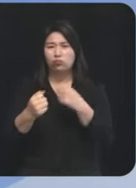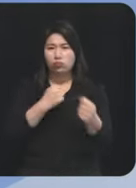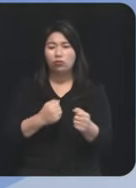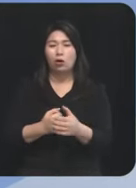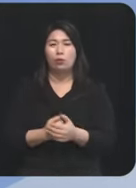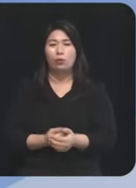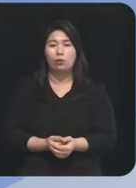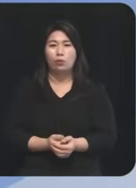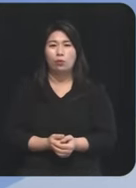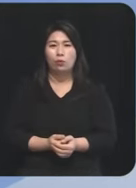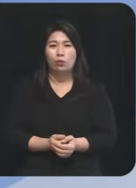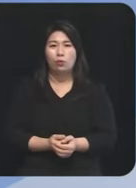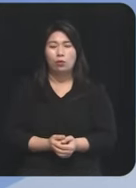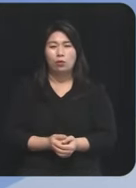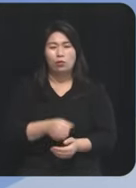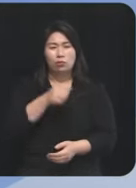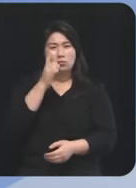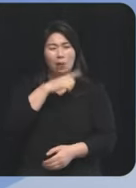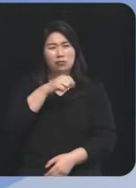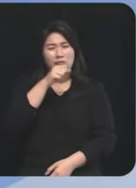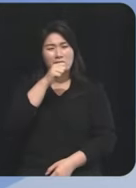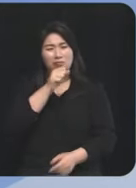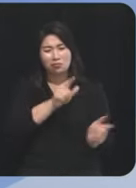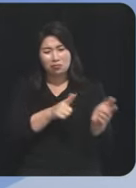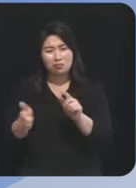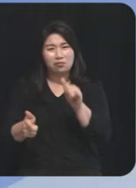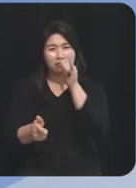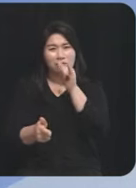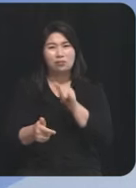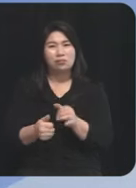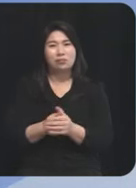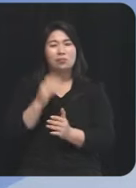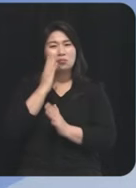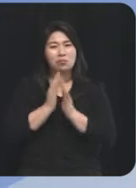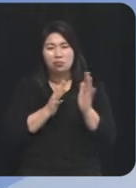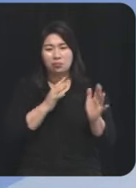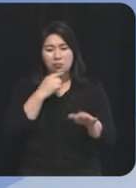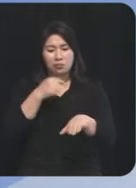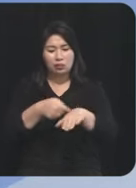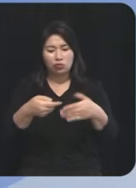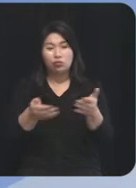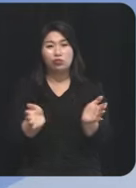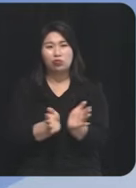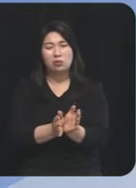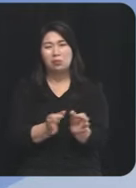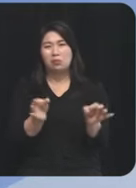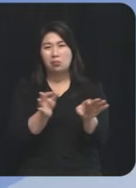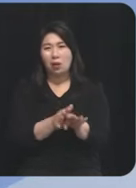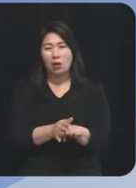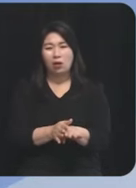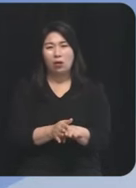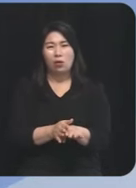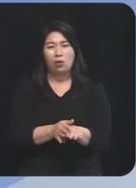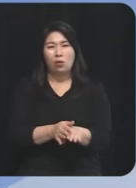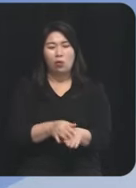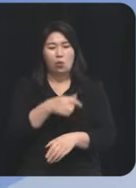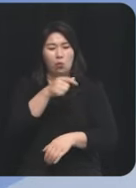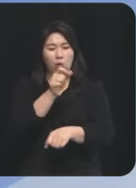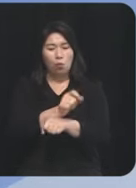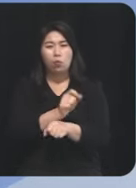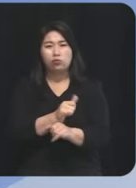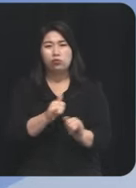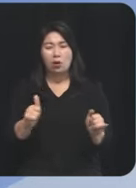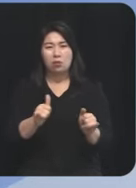불구하고 역기능도 만만치 않았습니다. 풀뿌리 민주주의의 상실 그리고 관료들만의 자치라는